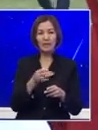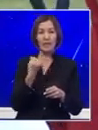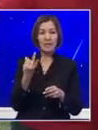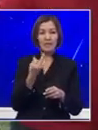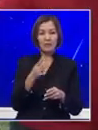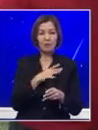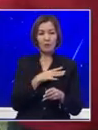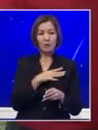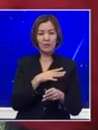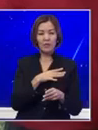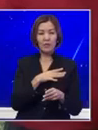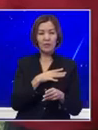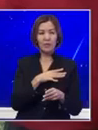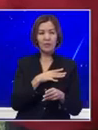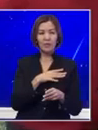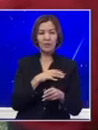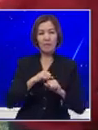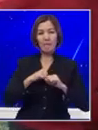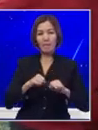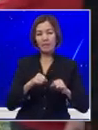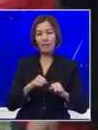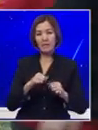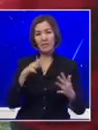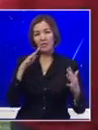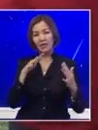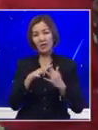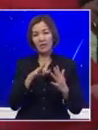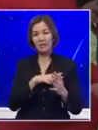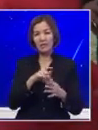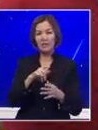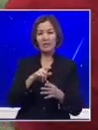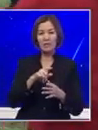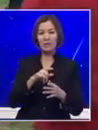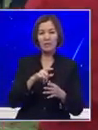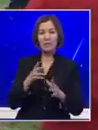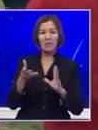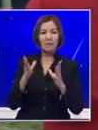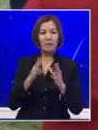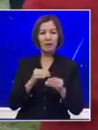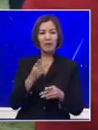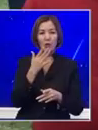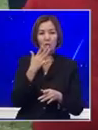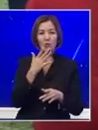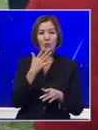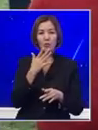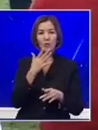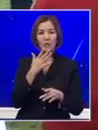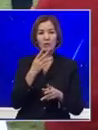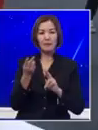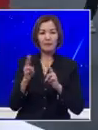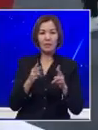болды. Көріністе батырлардың шайқасқаны және барлық ұлт өкілдерімен билегені